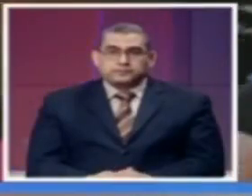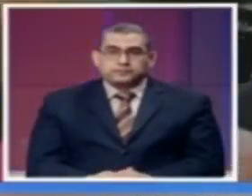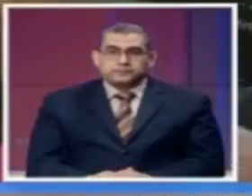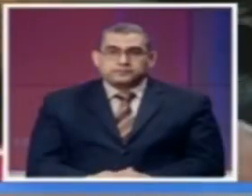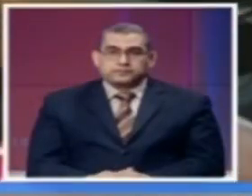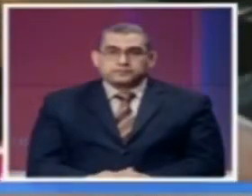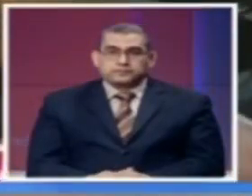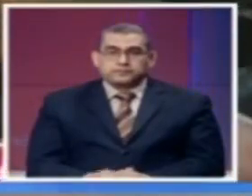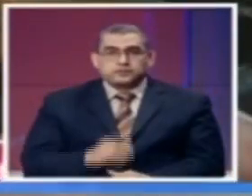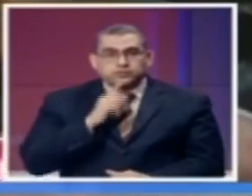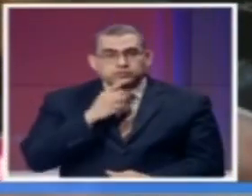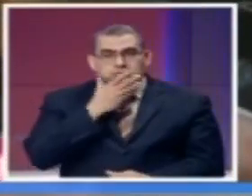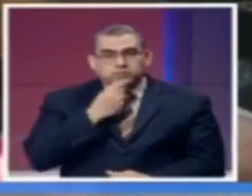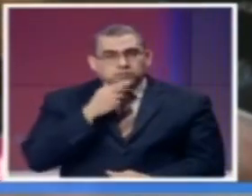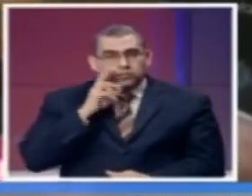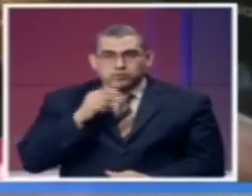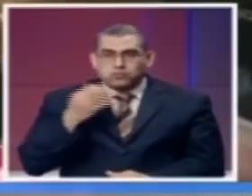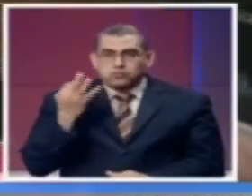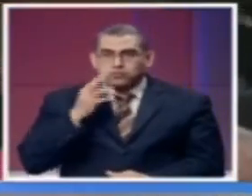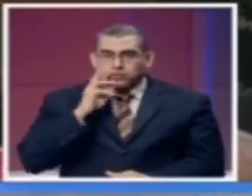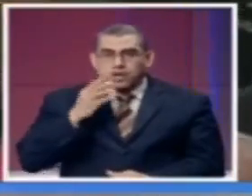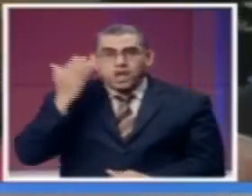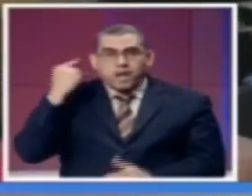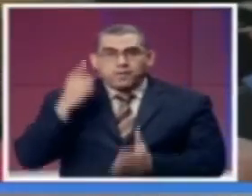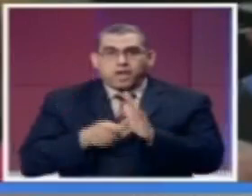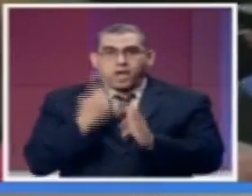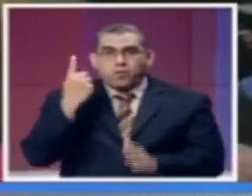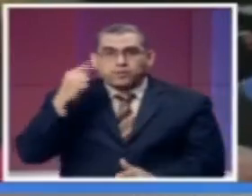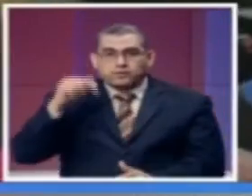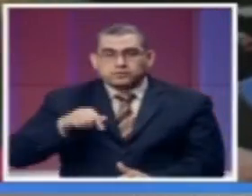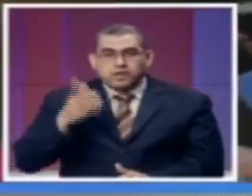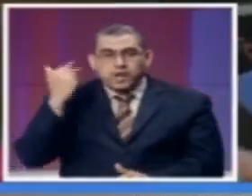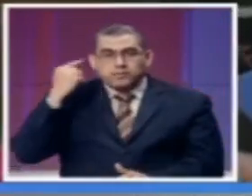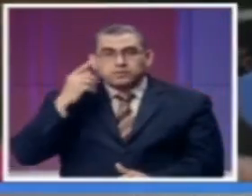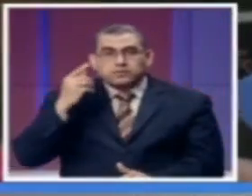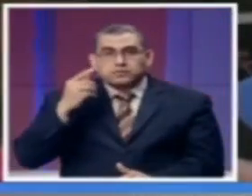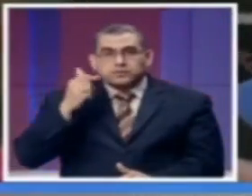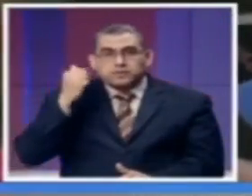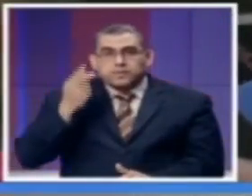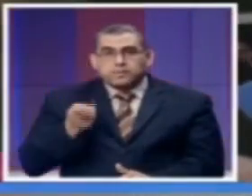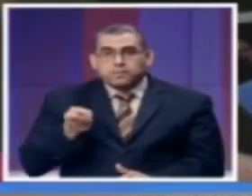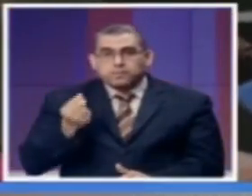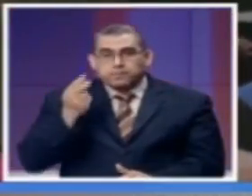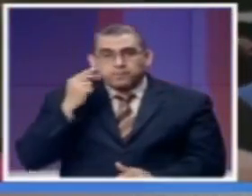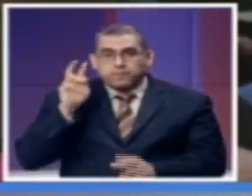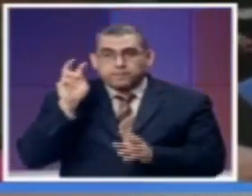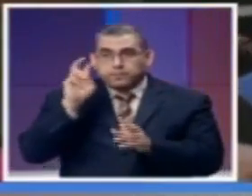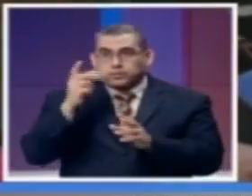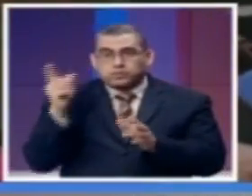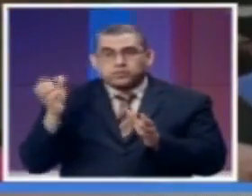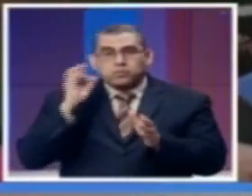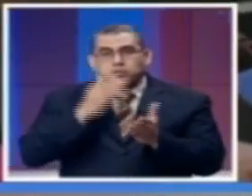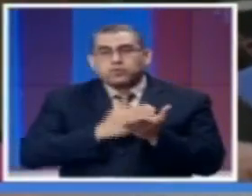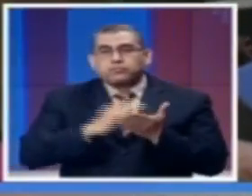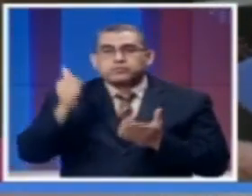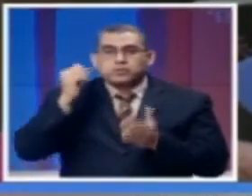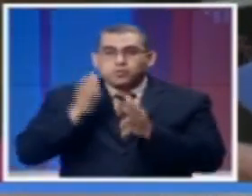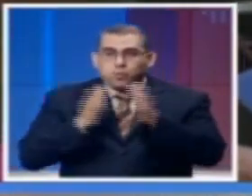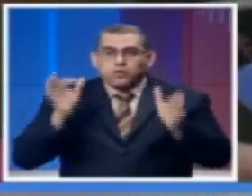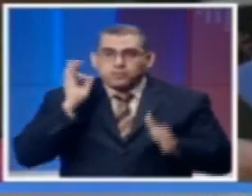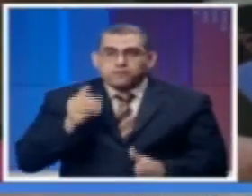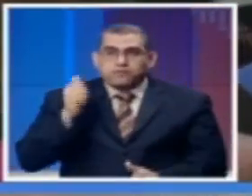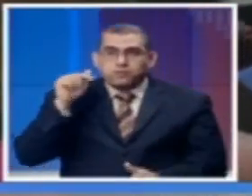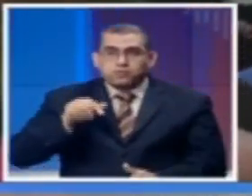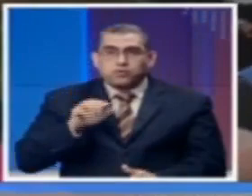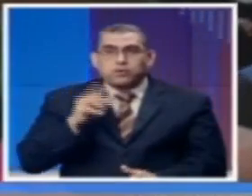لا حاجة كويسة طبعا، وما اتعملتش الحاجات دي من زمان. ياما المترو اتشال، كان المفروض الطريق ده يوسع من زمان،